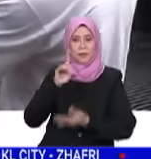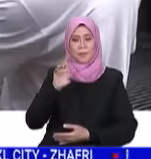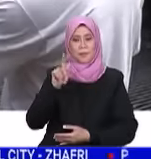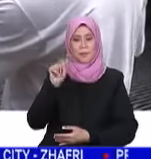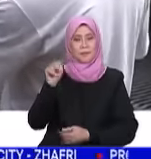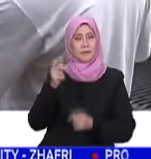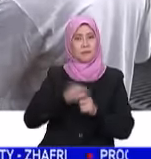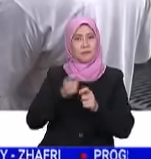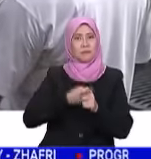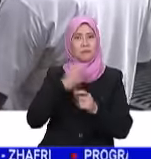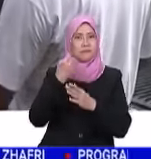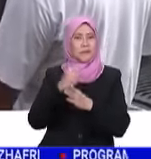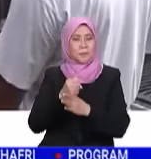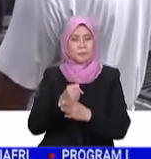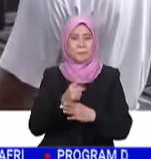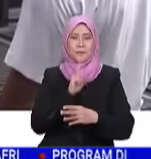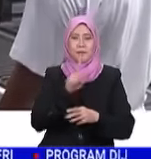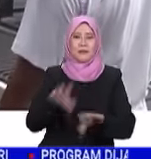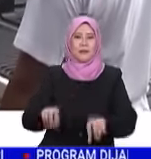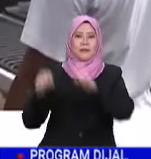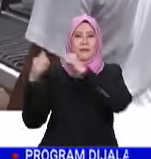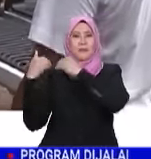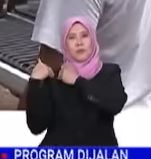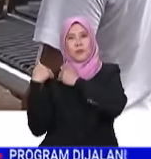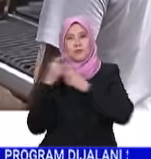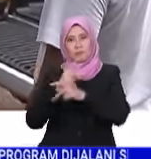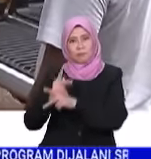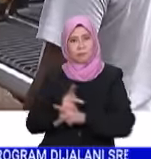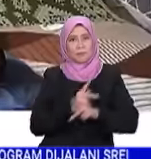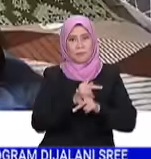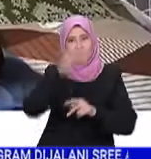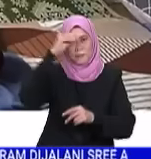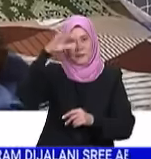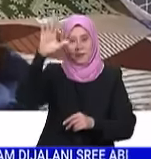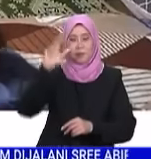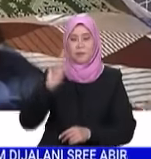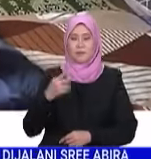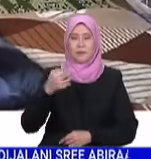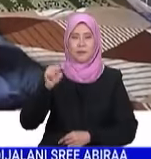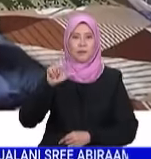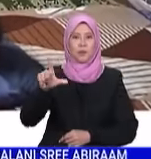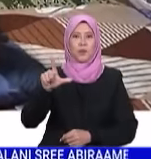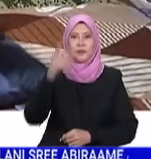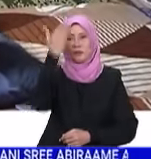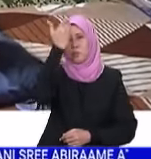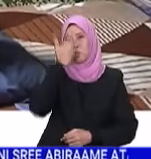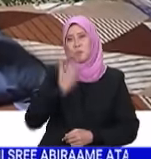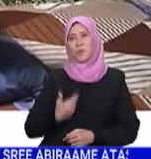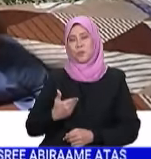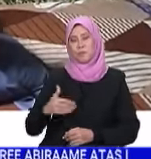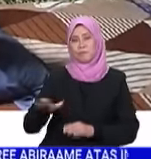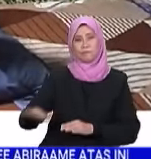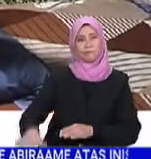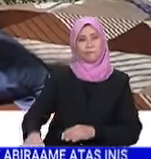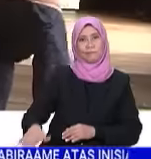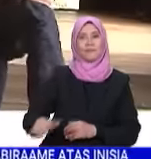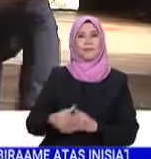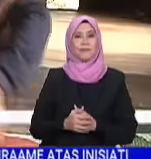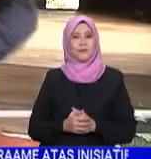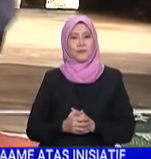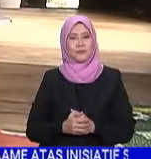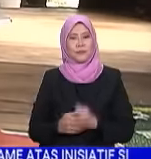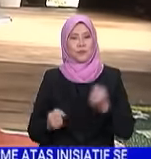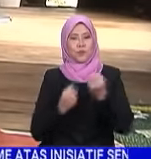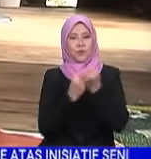setiap semest walaupun terpaksa menggalas tanggungjawab menjaga Abangnya mamadirul an Abdullah yang lumpuh sejak kecil yrs